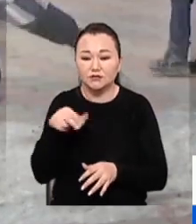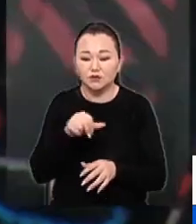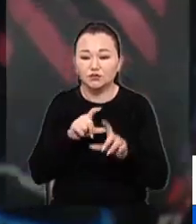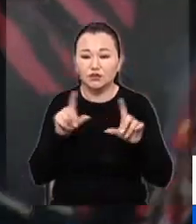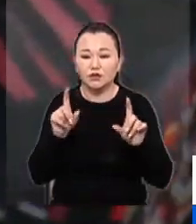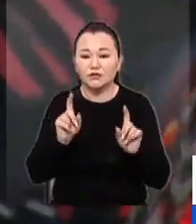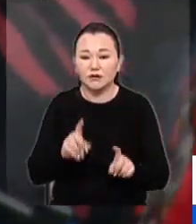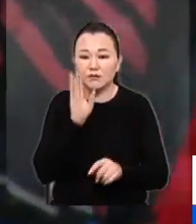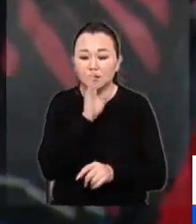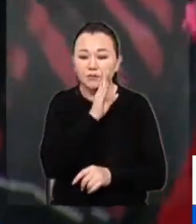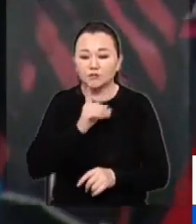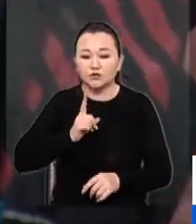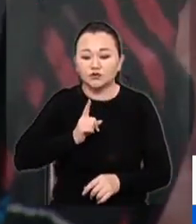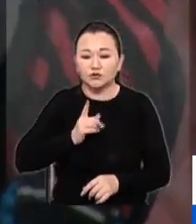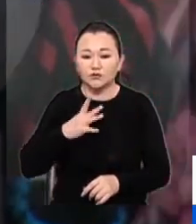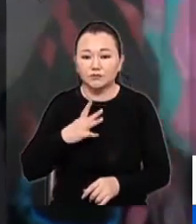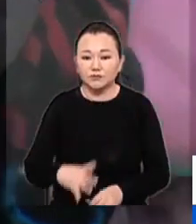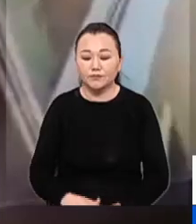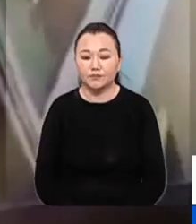отырып анасын күтуге мәжбүр болыпты.